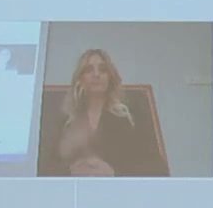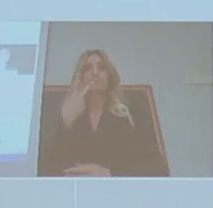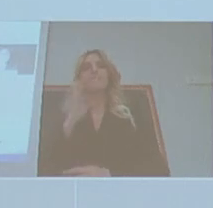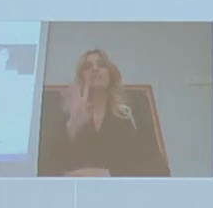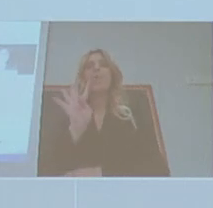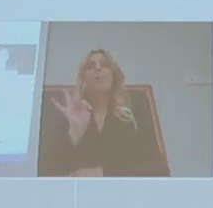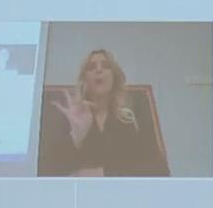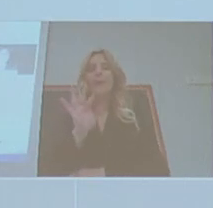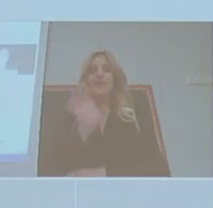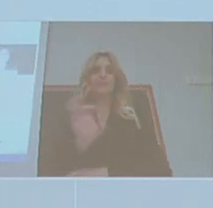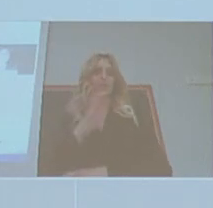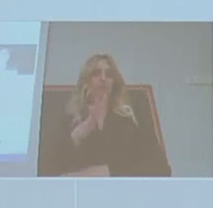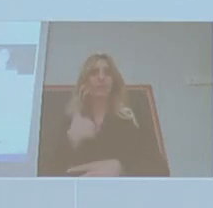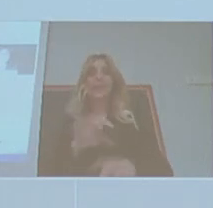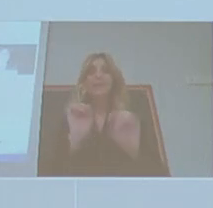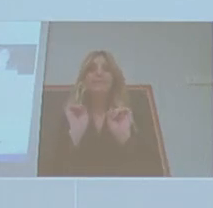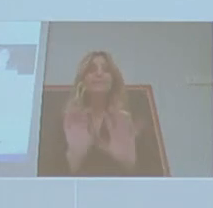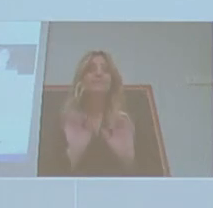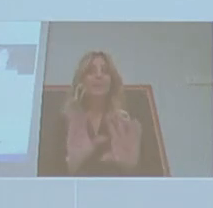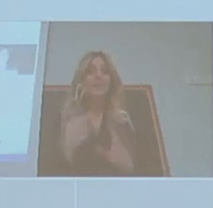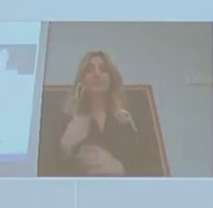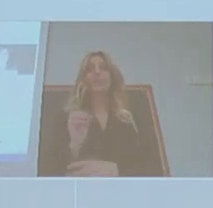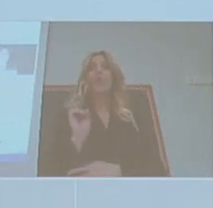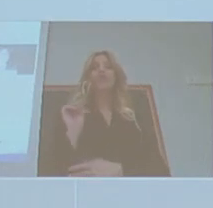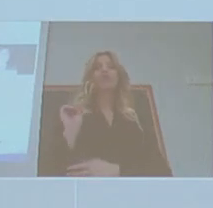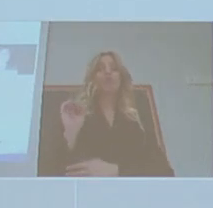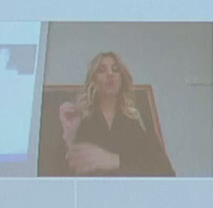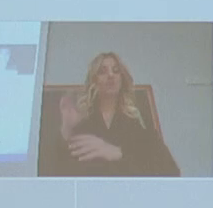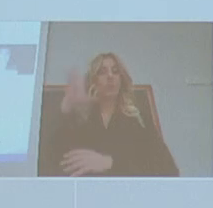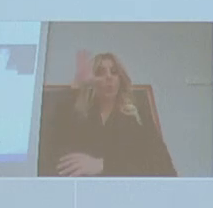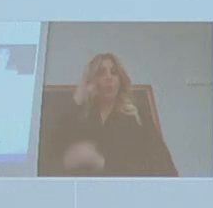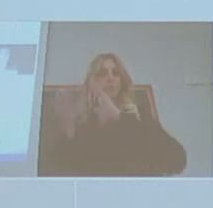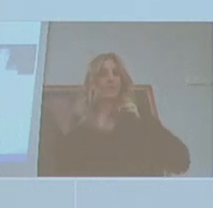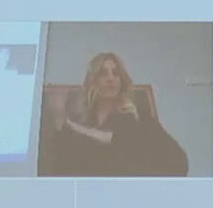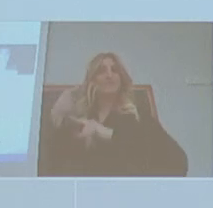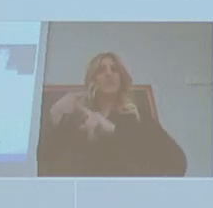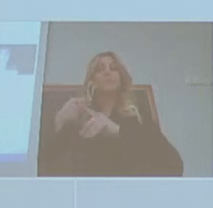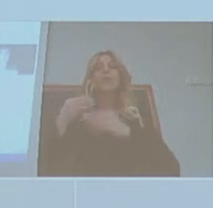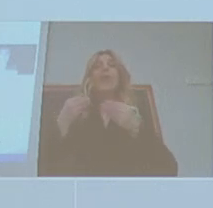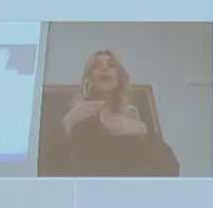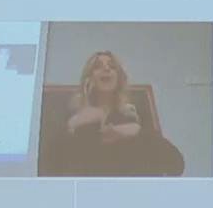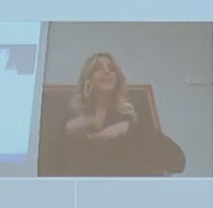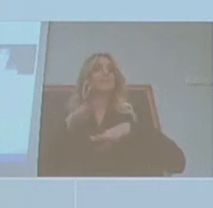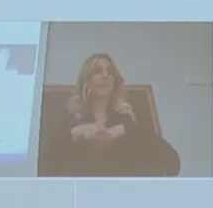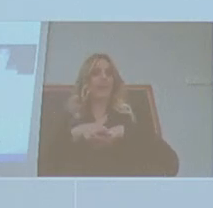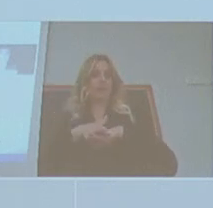40 circa insegnamenti tenuti da docenti universitari ed esperti della materia